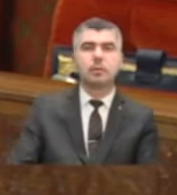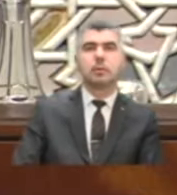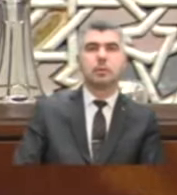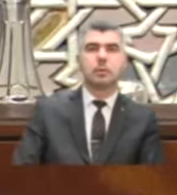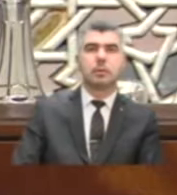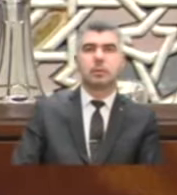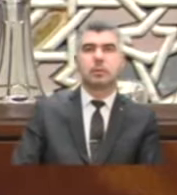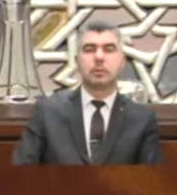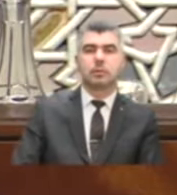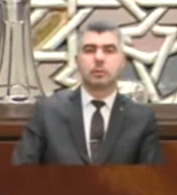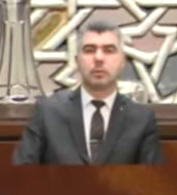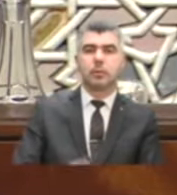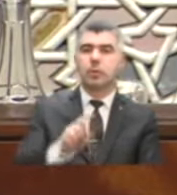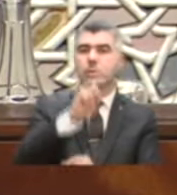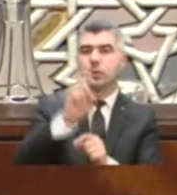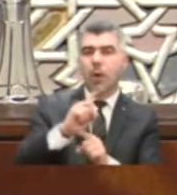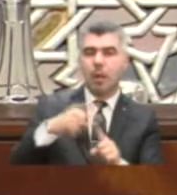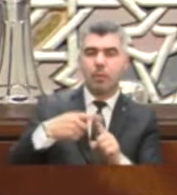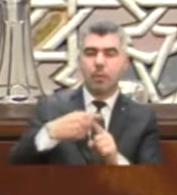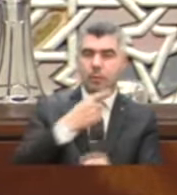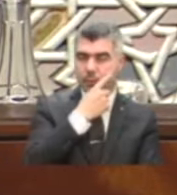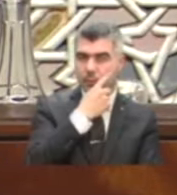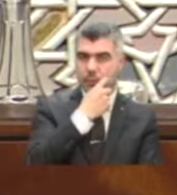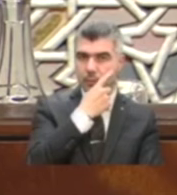سيد نائب محترم.